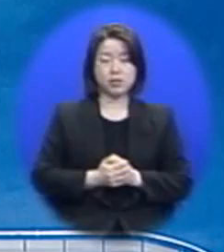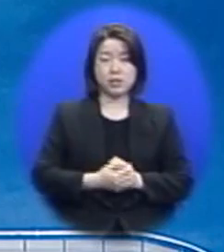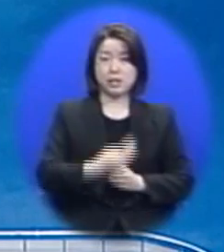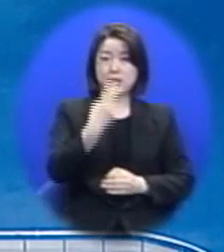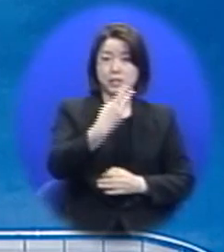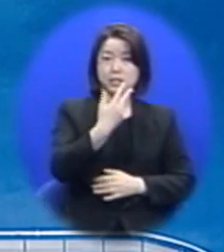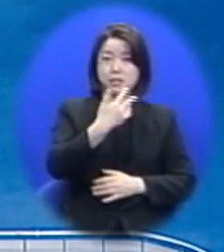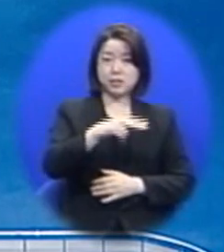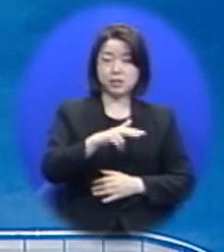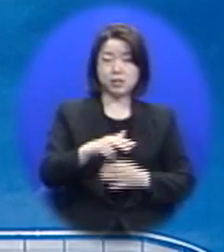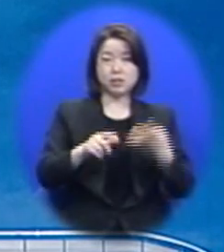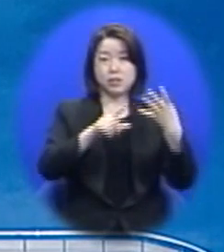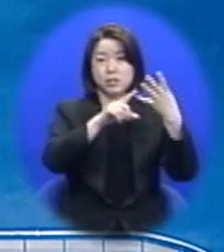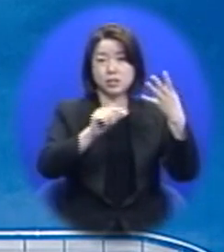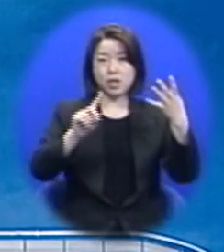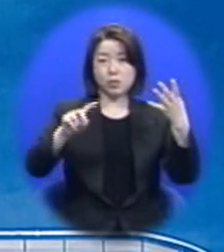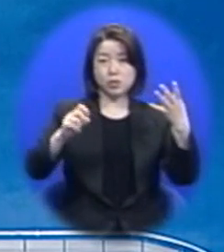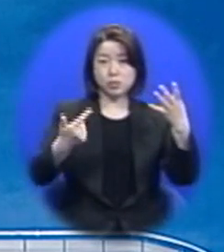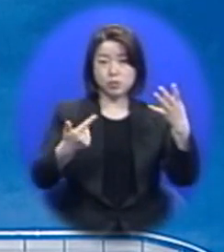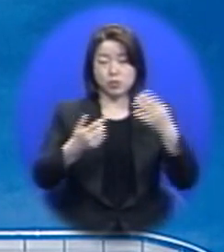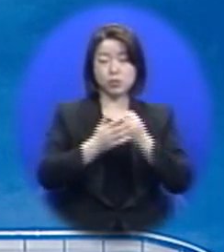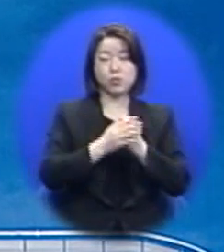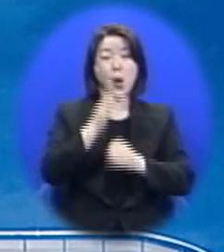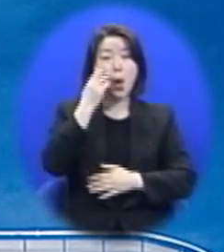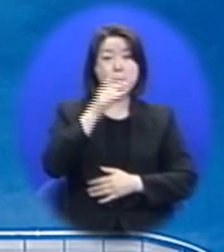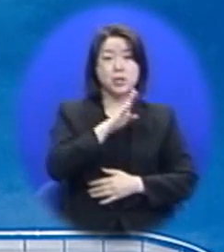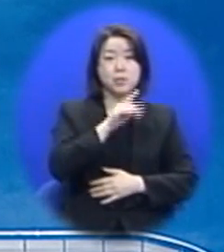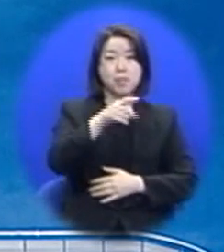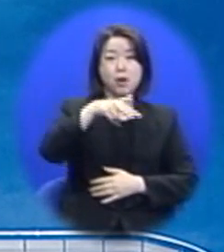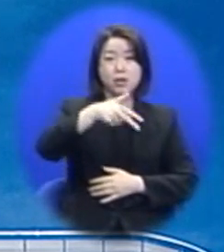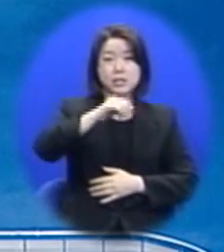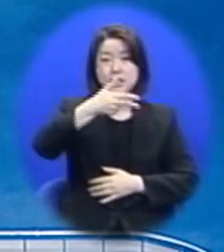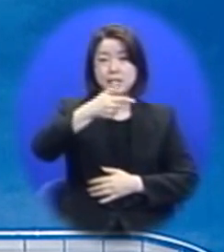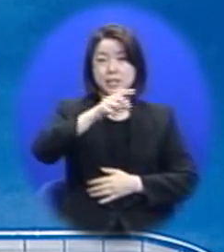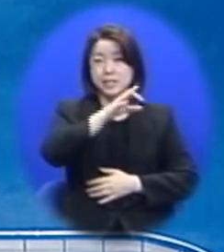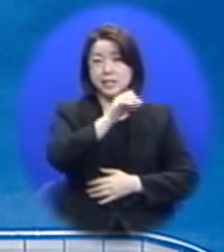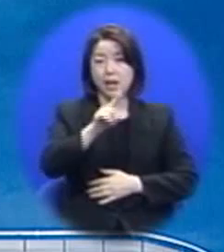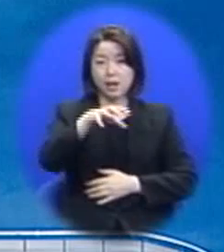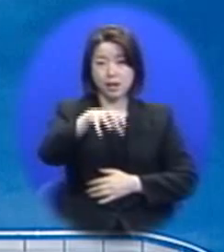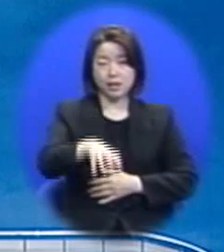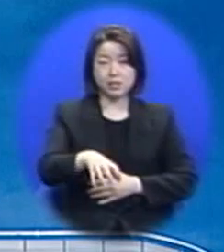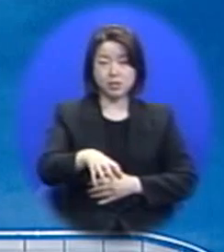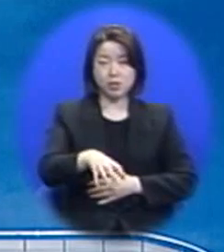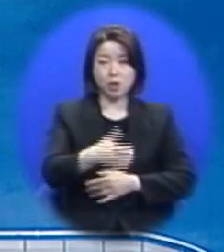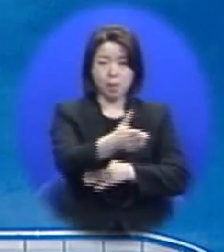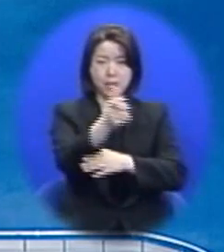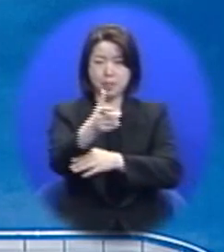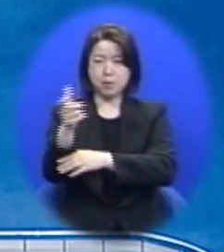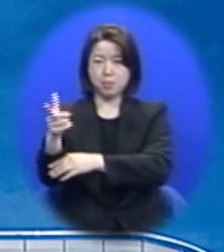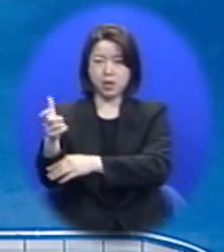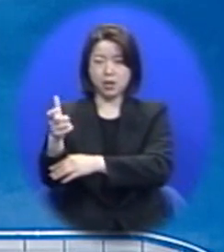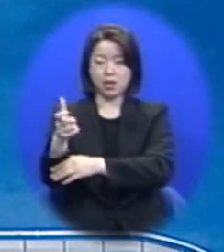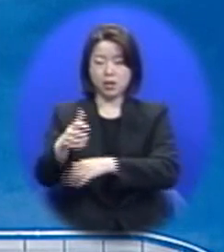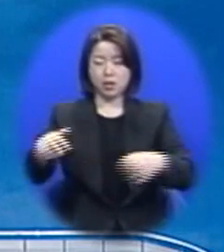2007년 4월 16일에 미국 버지니아 택에서 총기 난사 사고가 일어났습니다.